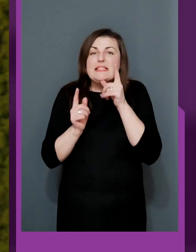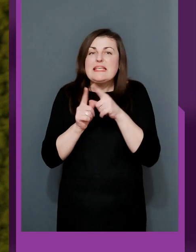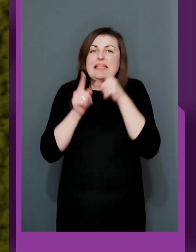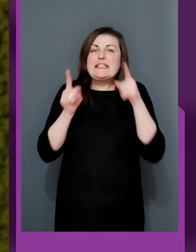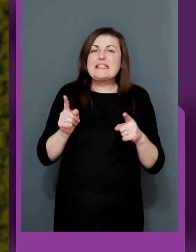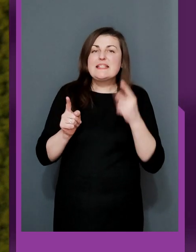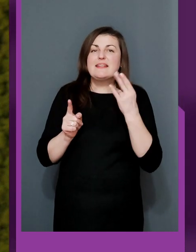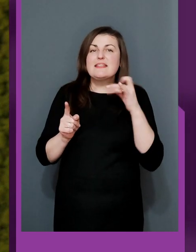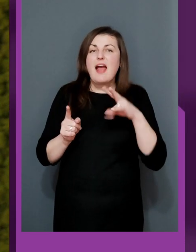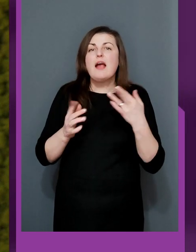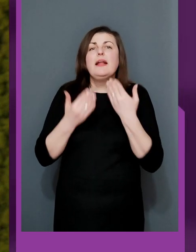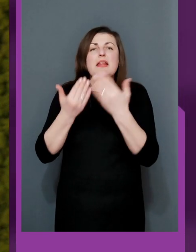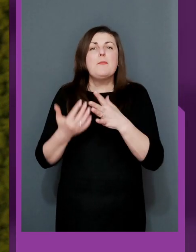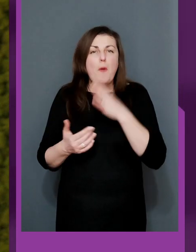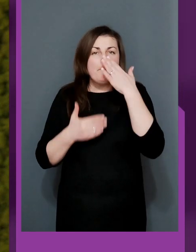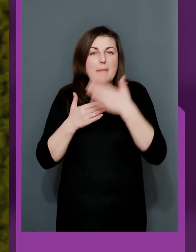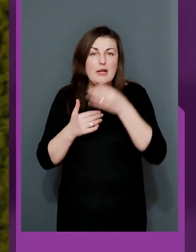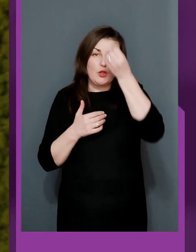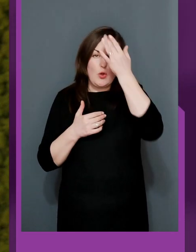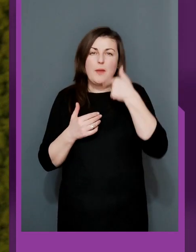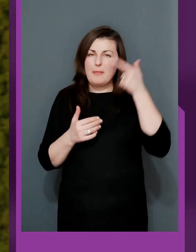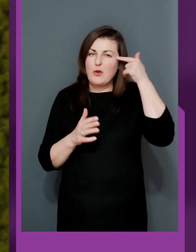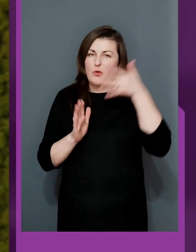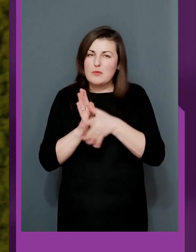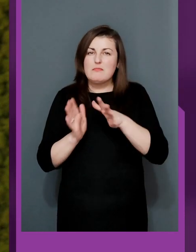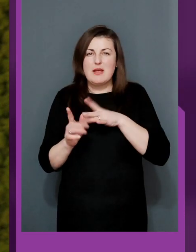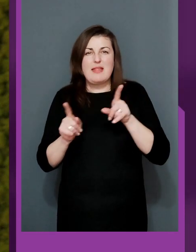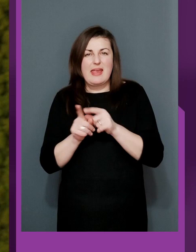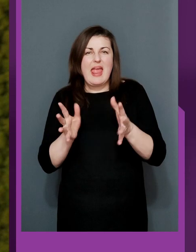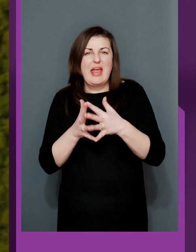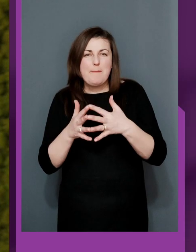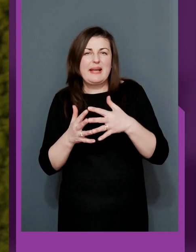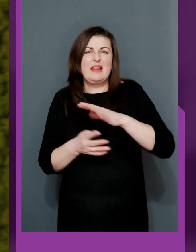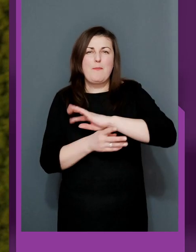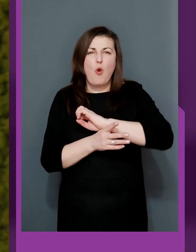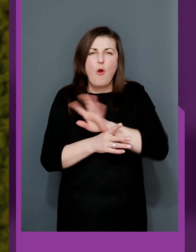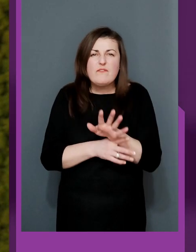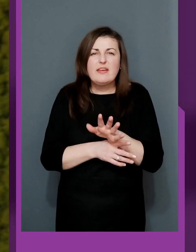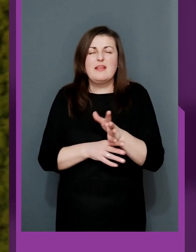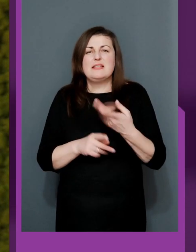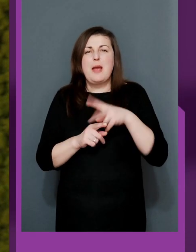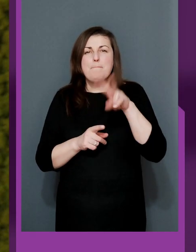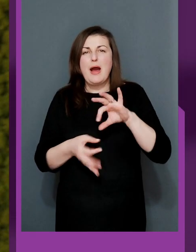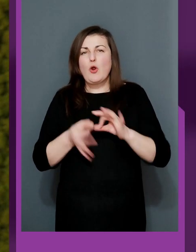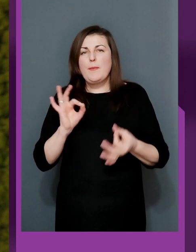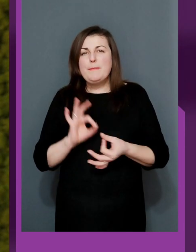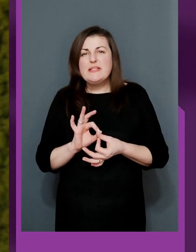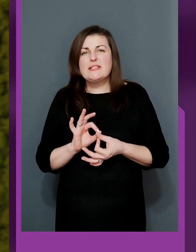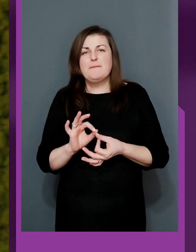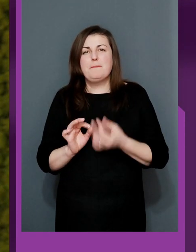яким він був для тебе перед Токіо ми розуміємо що він був гібридним ковідним цей